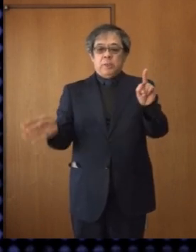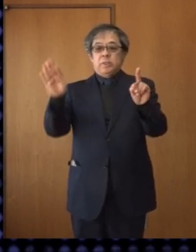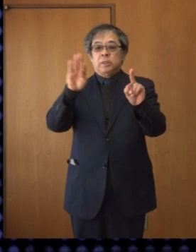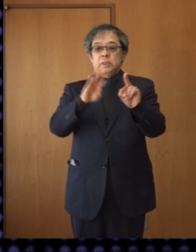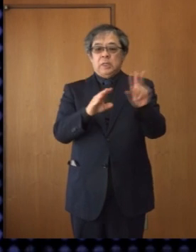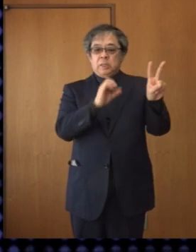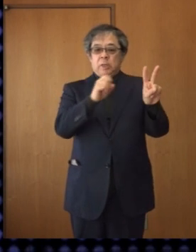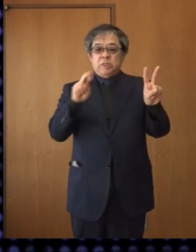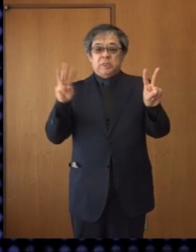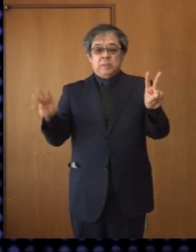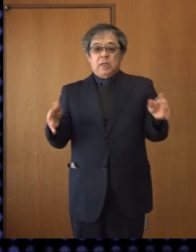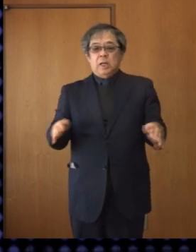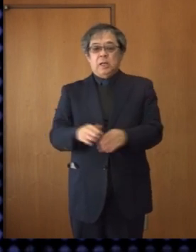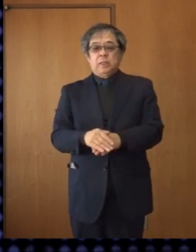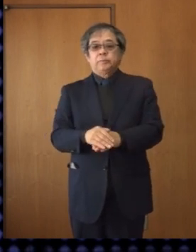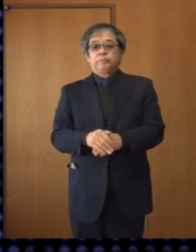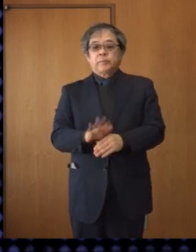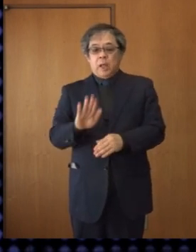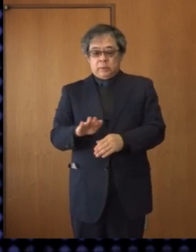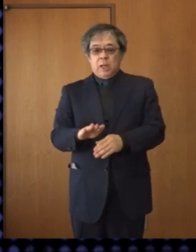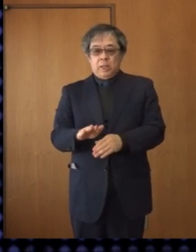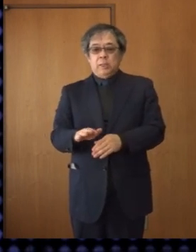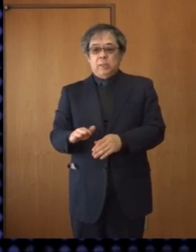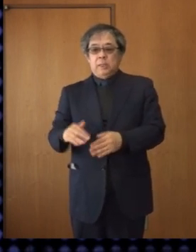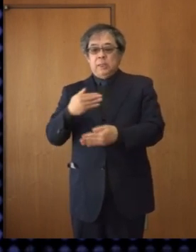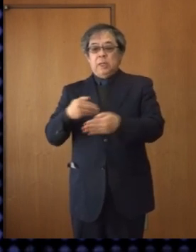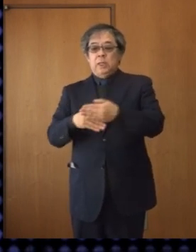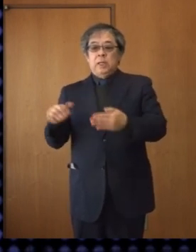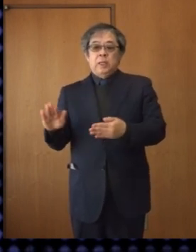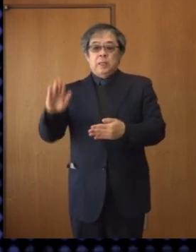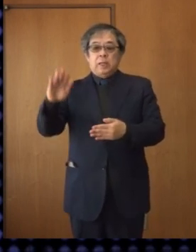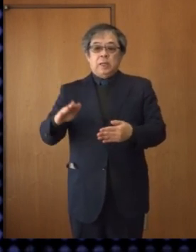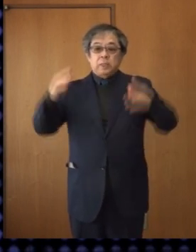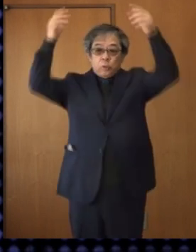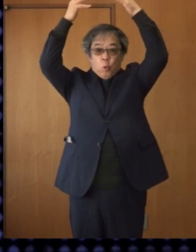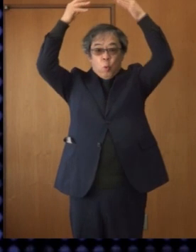坂で4年ぶりの仮装パレードを挙行。